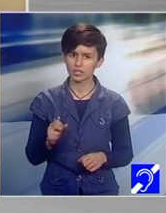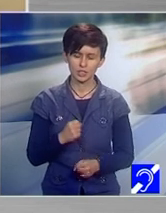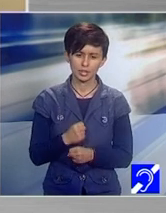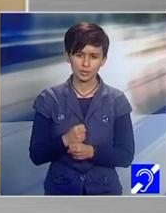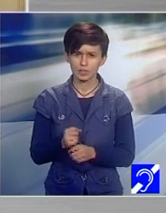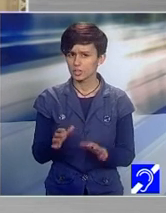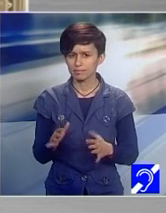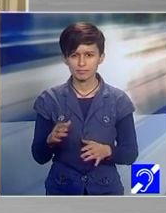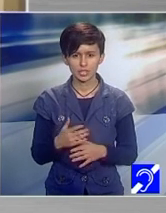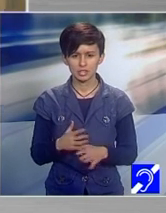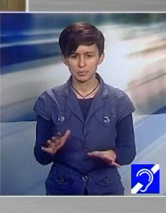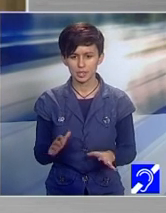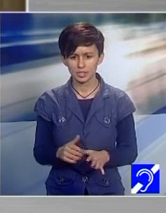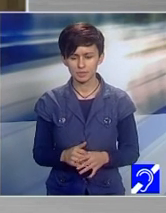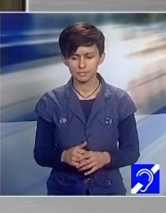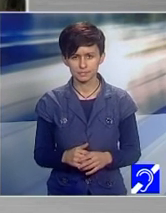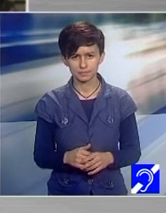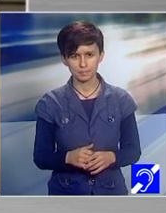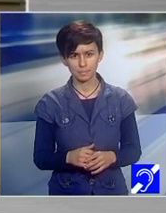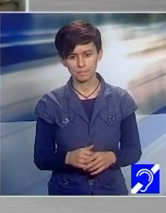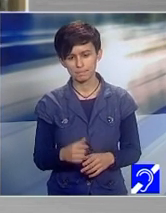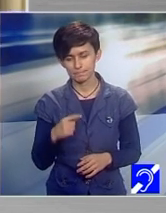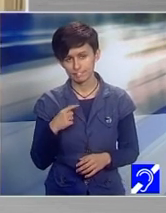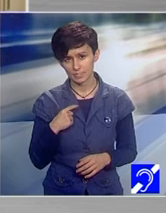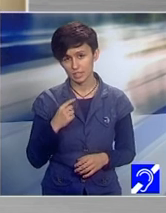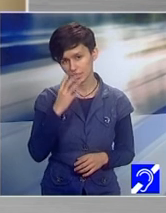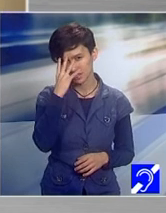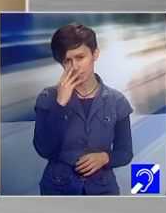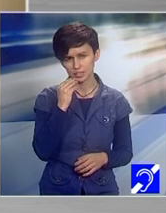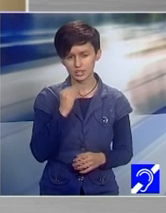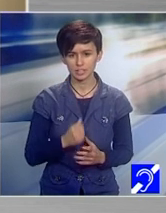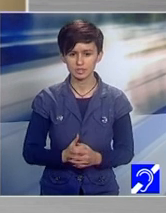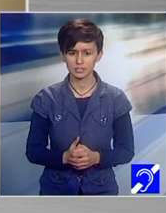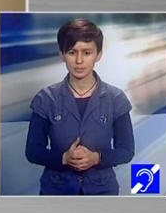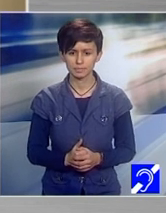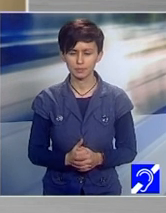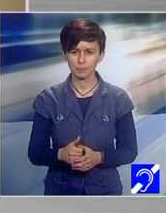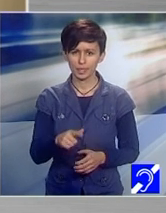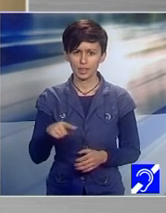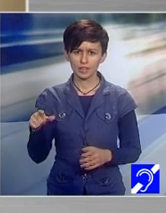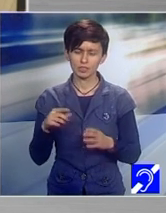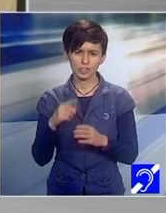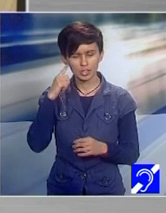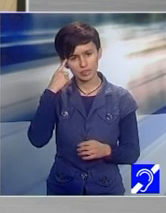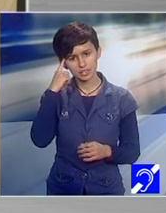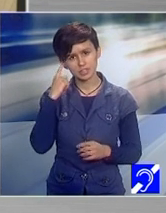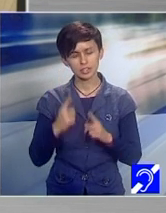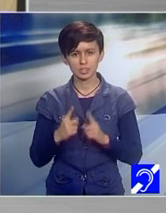deget, pur și simplu te apucă tristețea. V-ați gândit vreodată, dacă ați avea, să zicem,